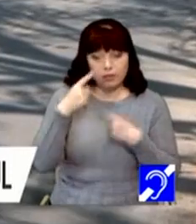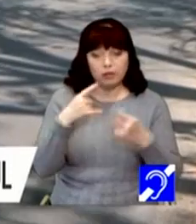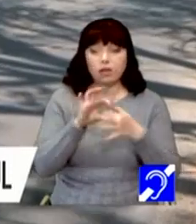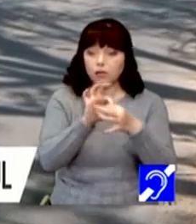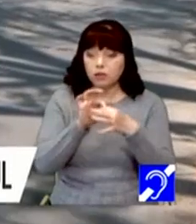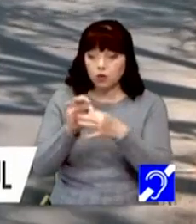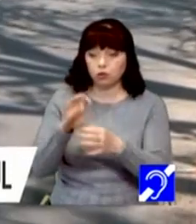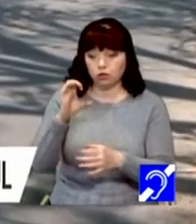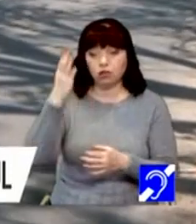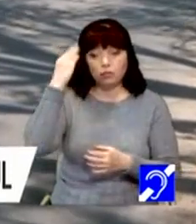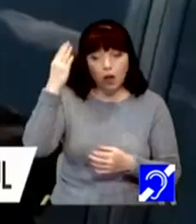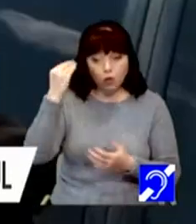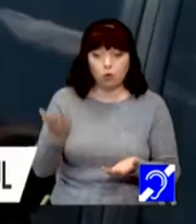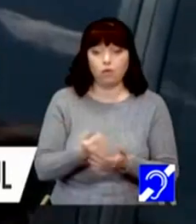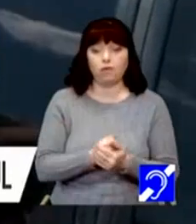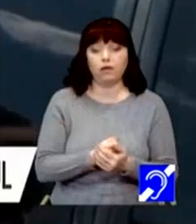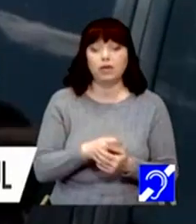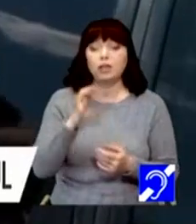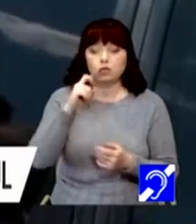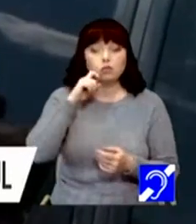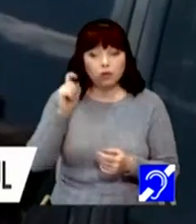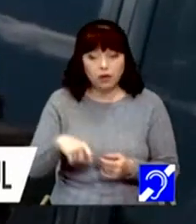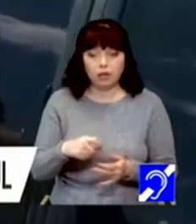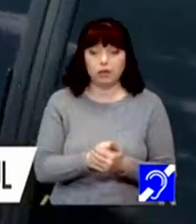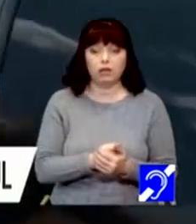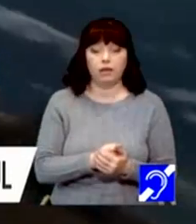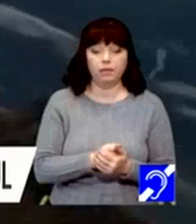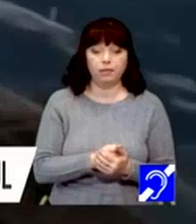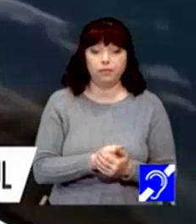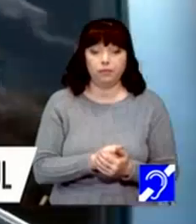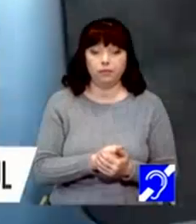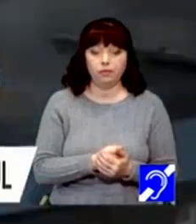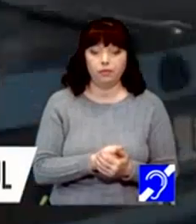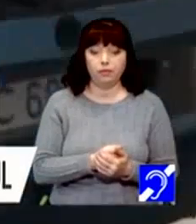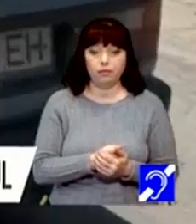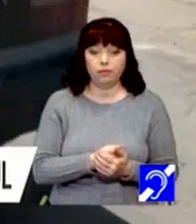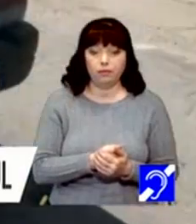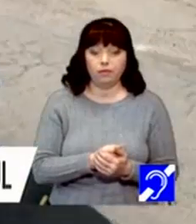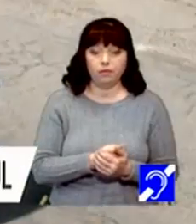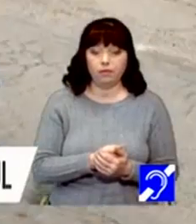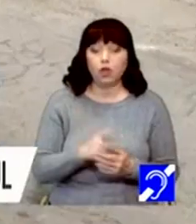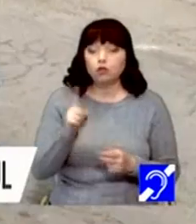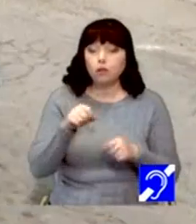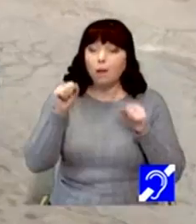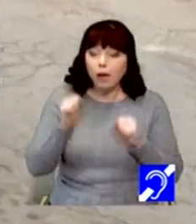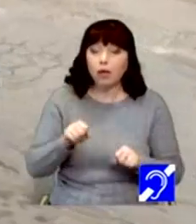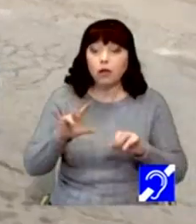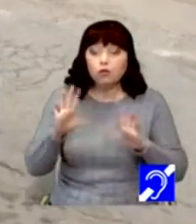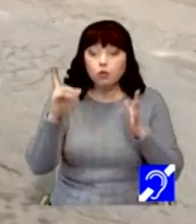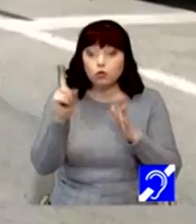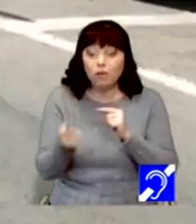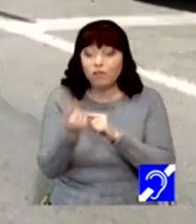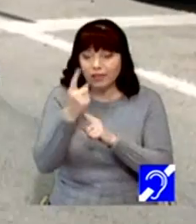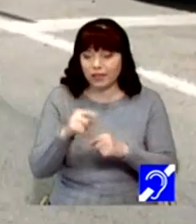autoritățile din Republica Moldova cu cele ucrainiene încât să putem preveni o posibilă